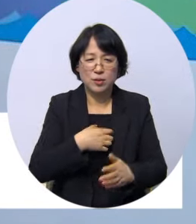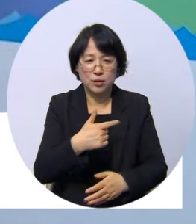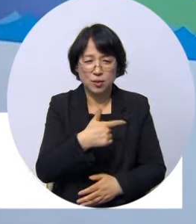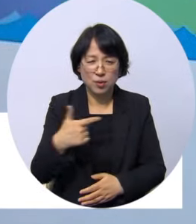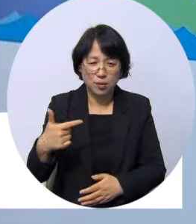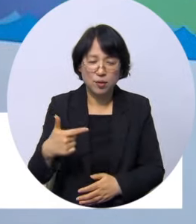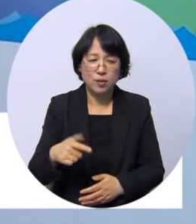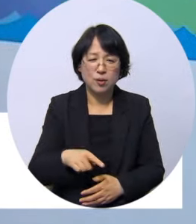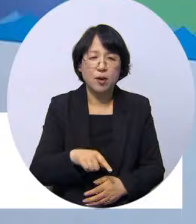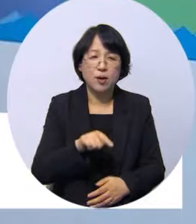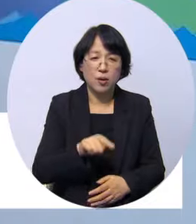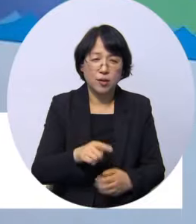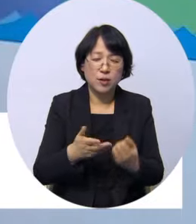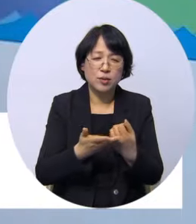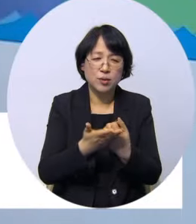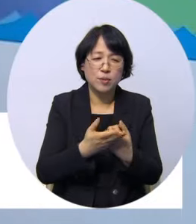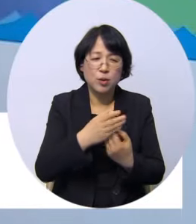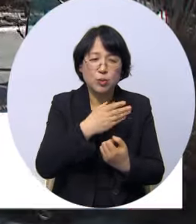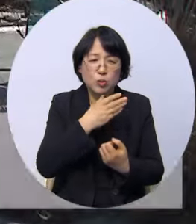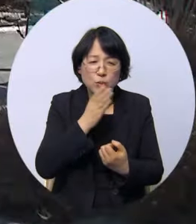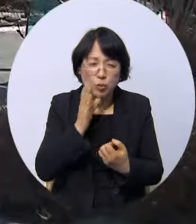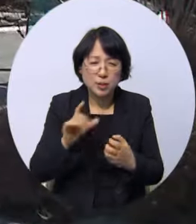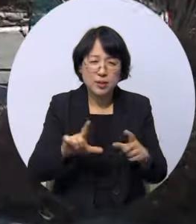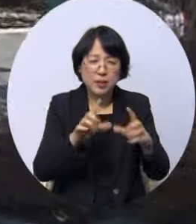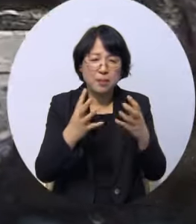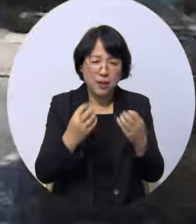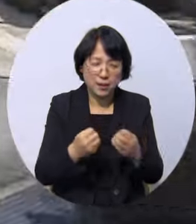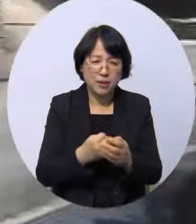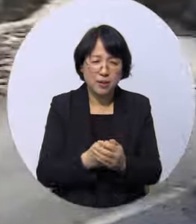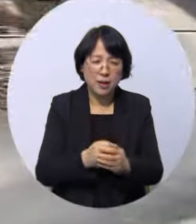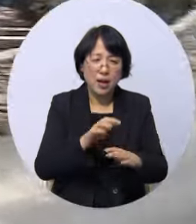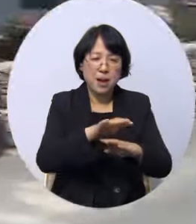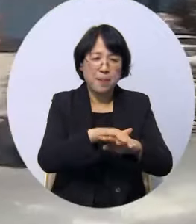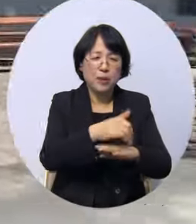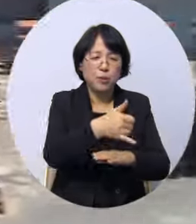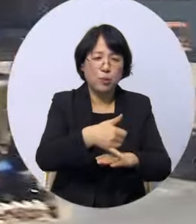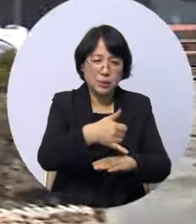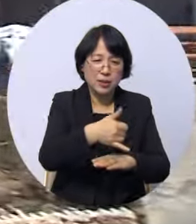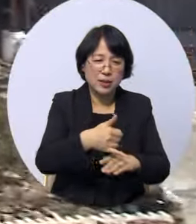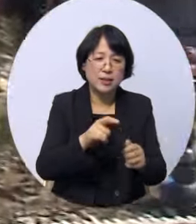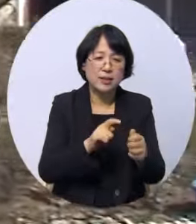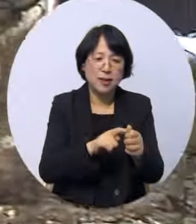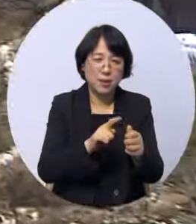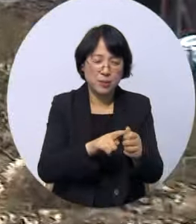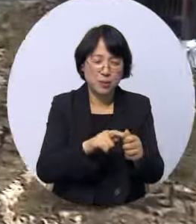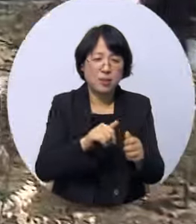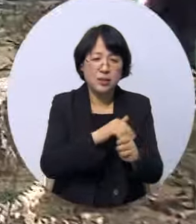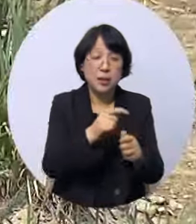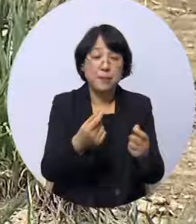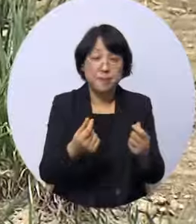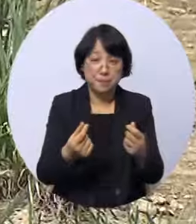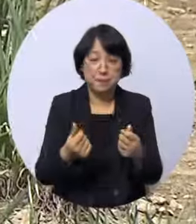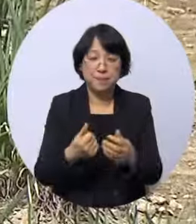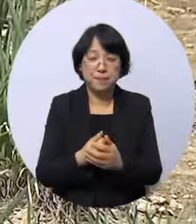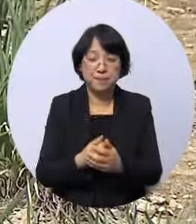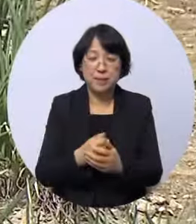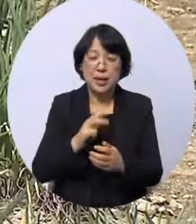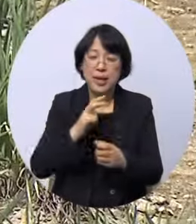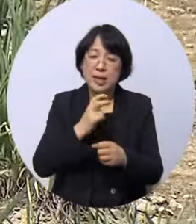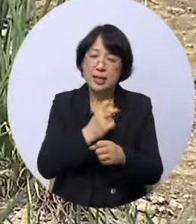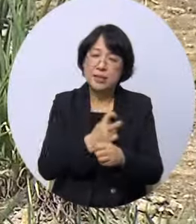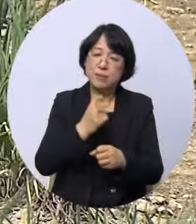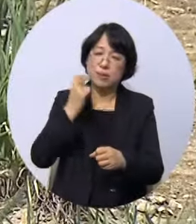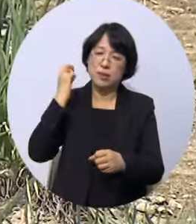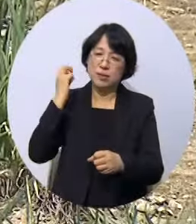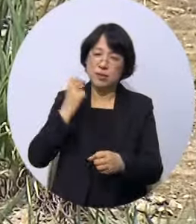노년 그 연들이 많이 있어가지고 농사를 짓고 있는 김홍도 씨도 상황은 비슷합니다 20여년 전